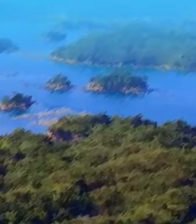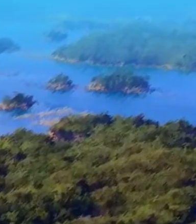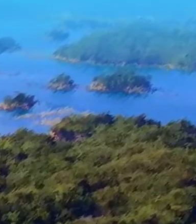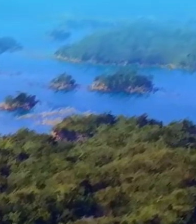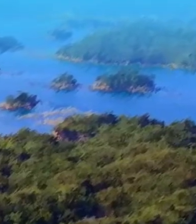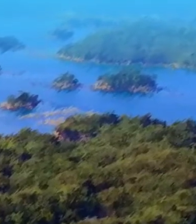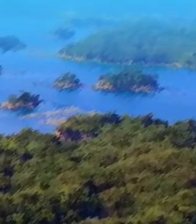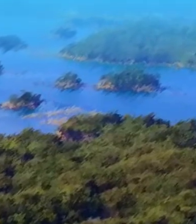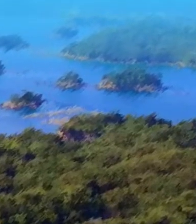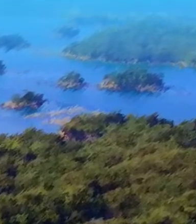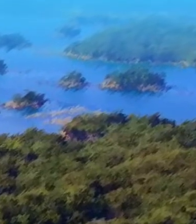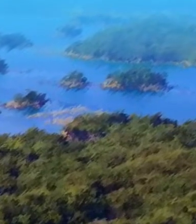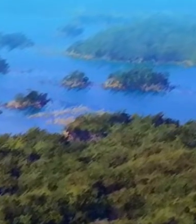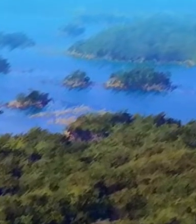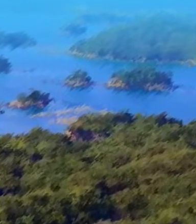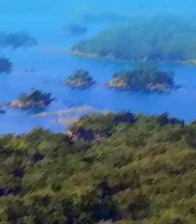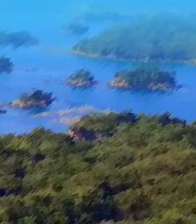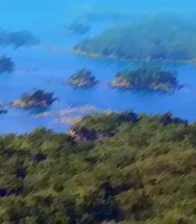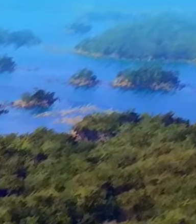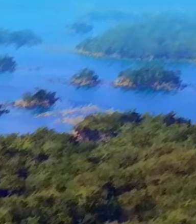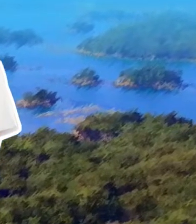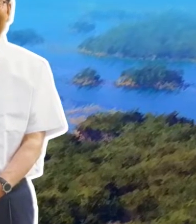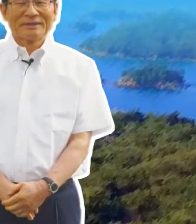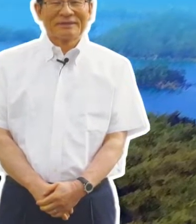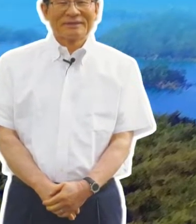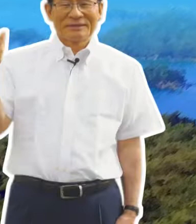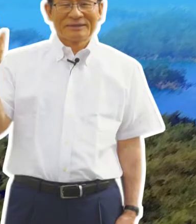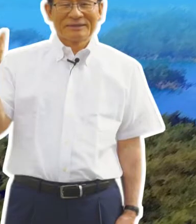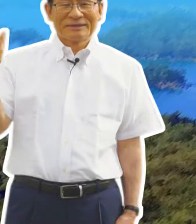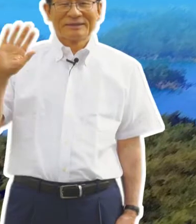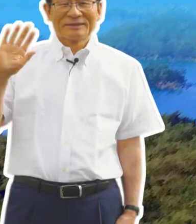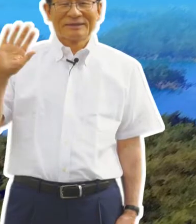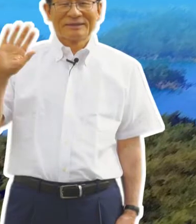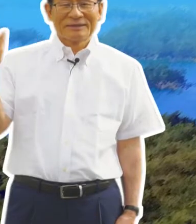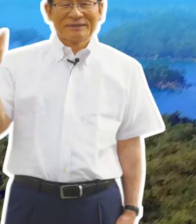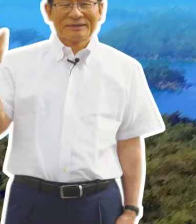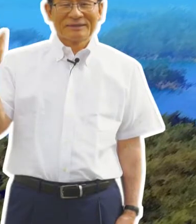佐世保市政だより、 キラッと佐世保。